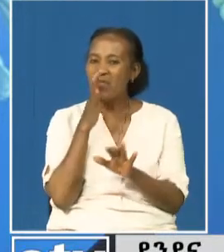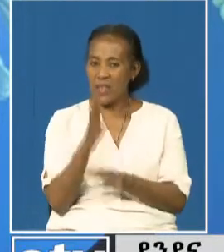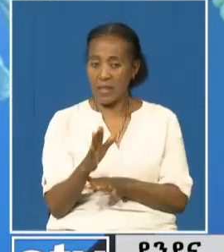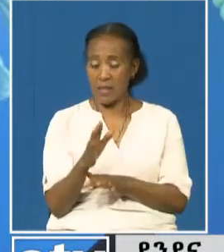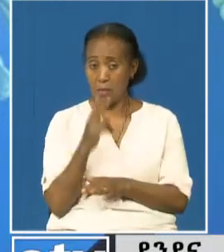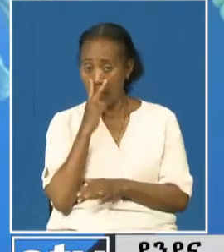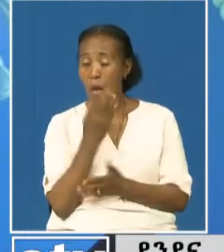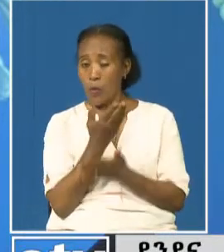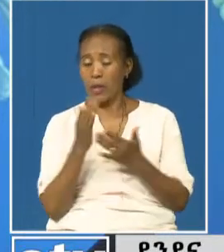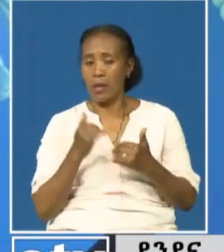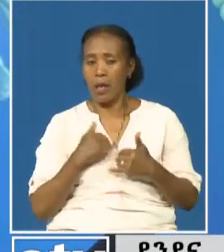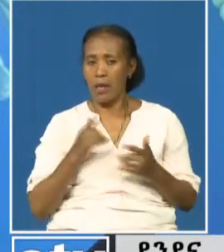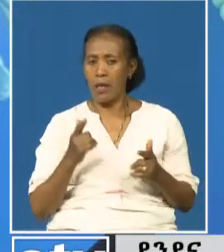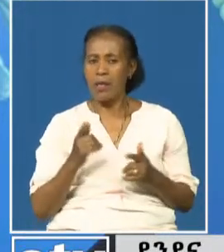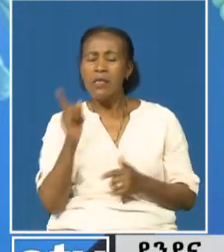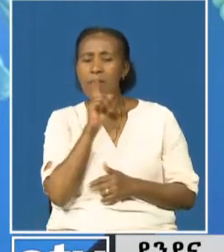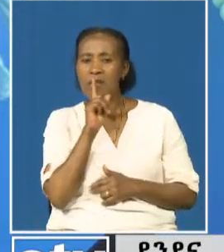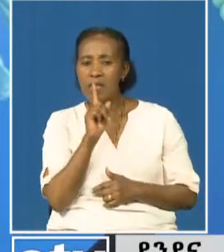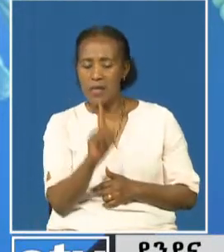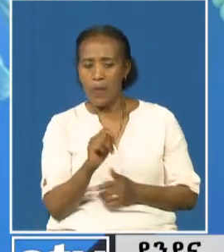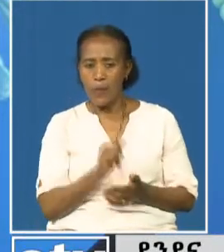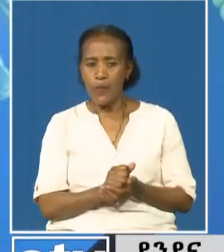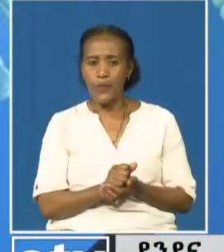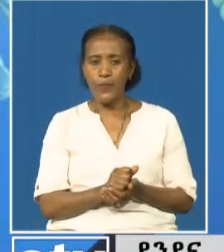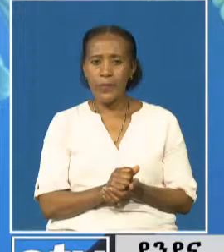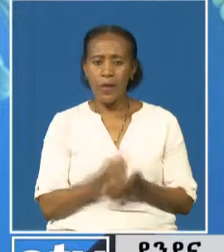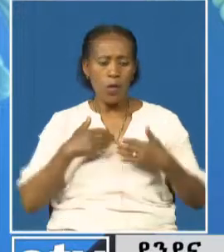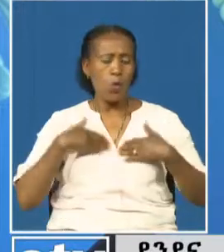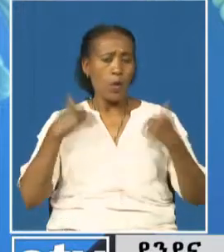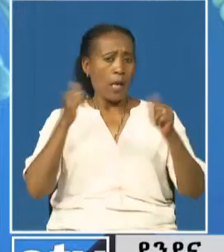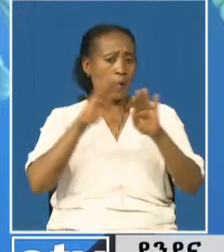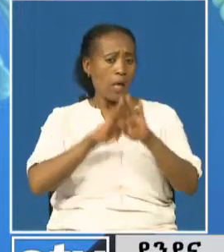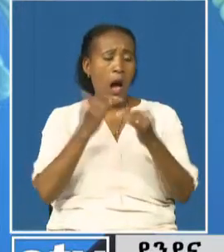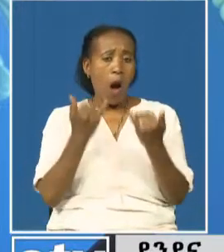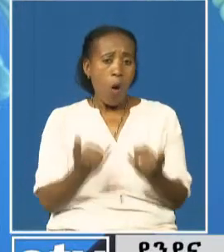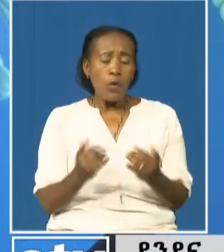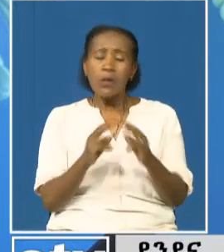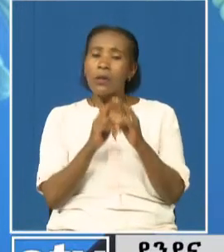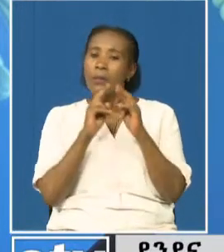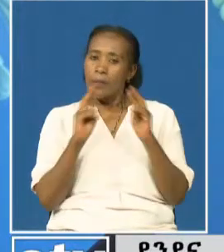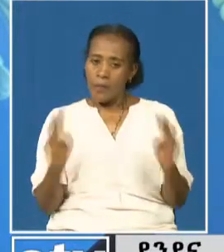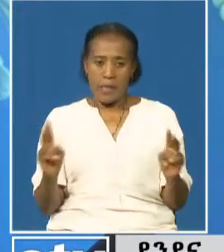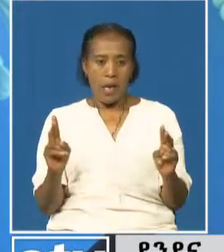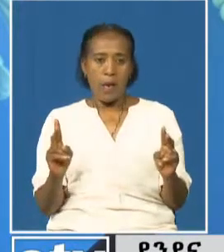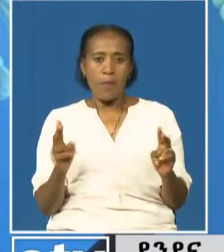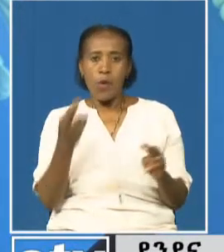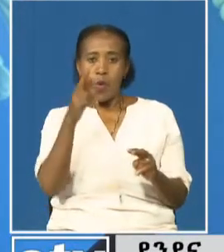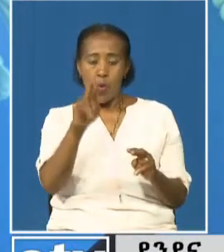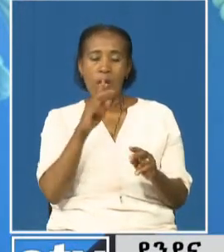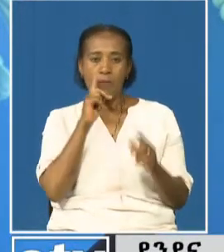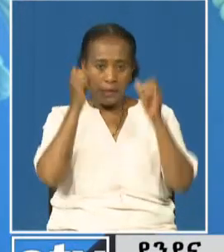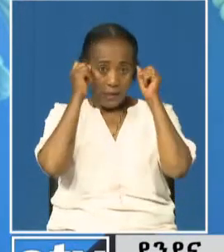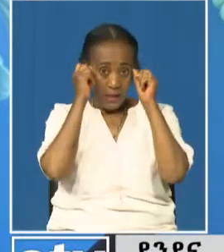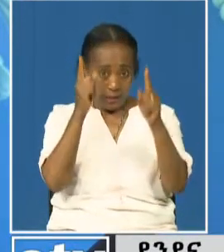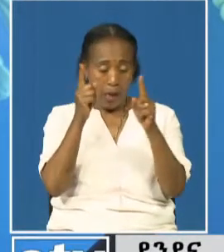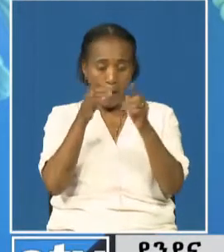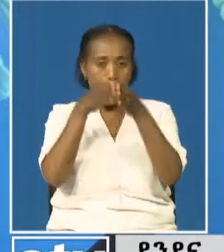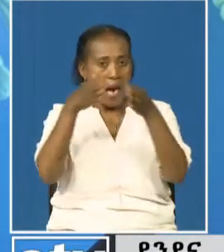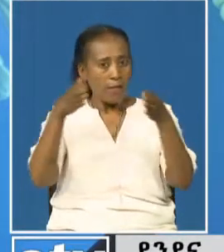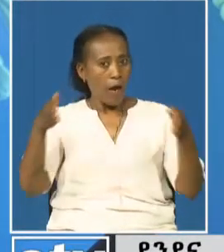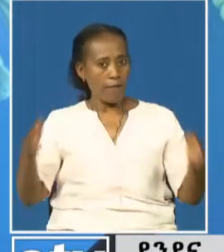ነገር ማለት ነው እና ምንድነው ወጣት ላይ አሁን ምንድነው በጣም እንትን ማድረግ አስረ ወይ ግንዛቤ